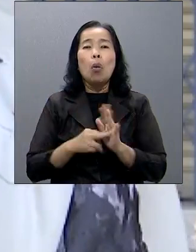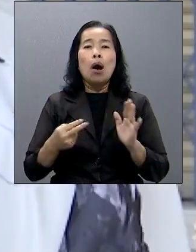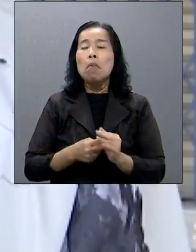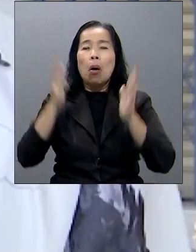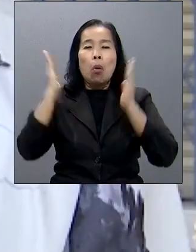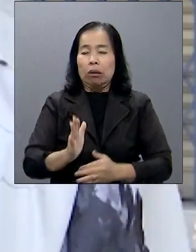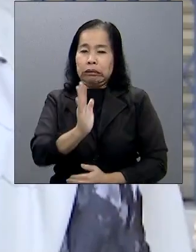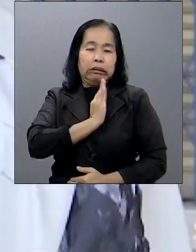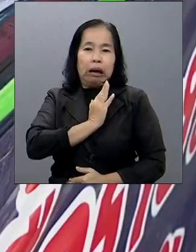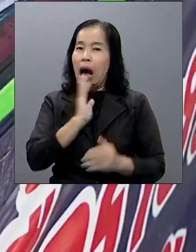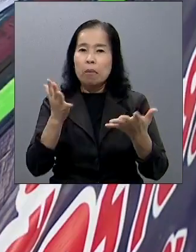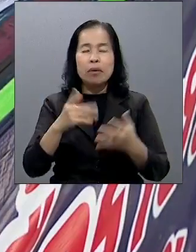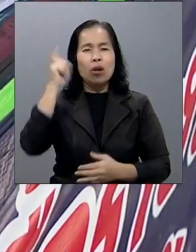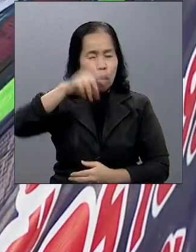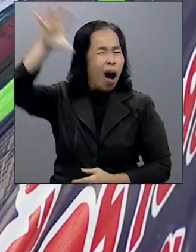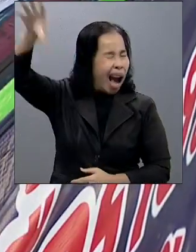าทำงานดีกว่าไหม